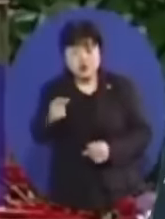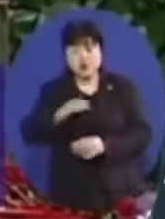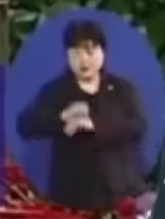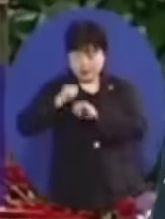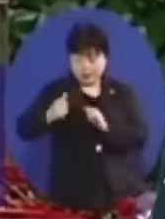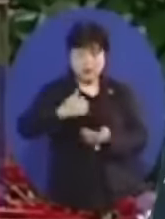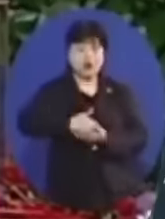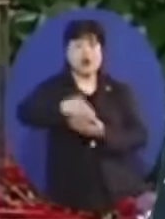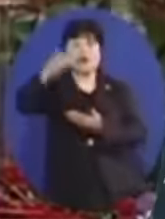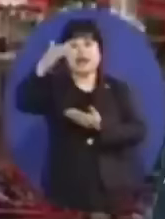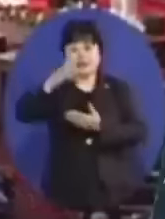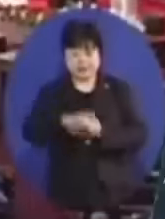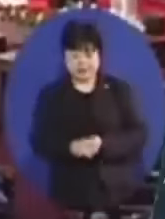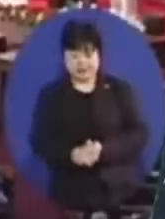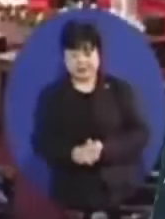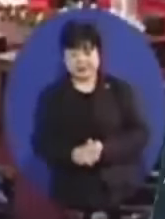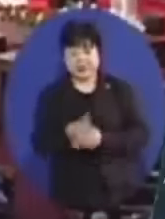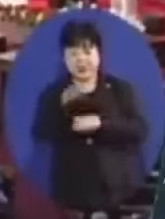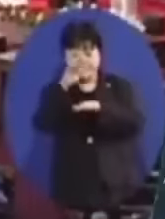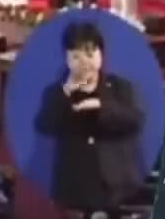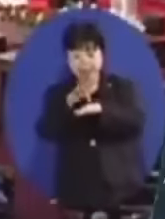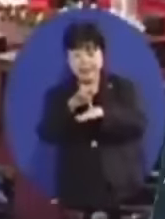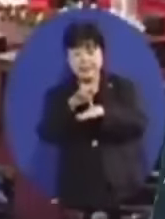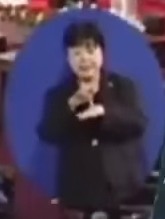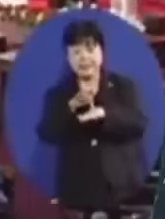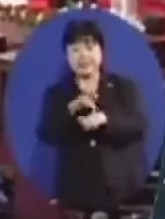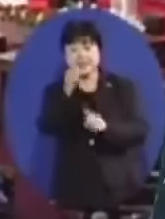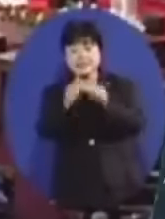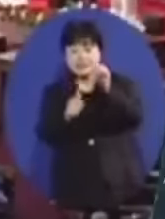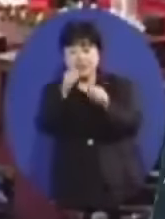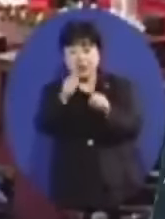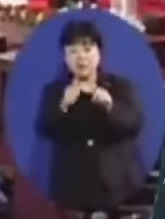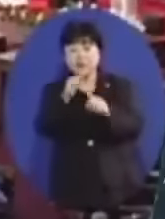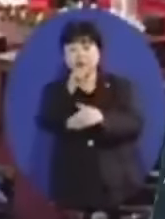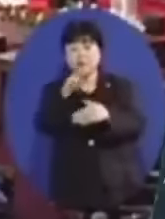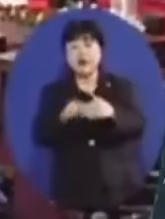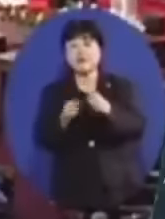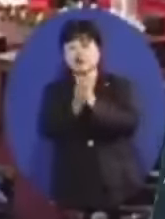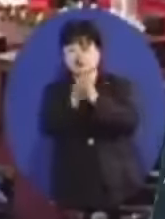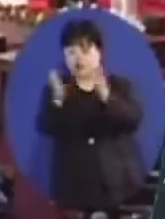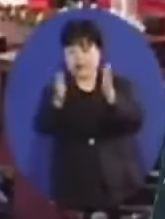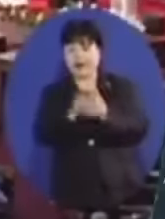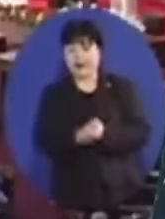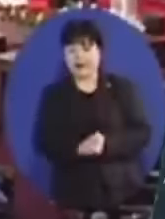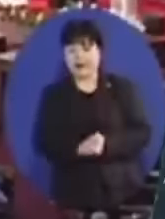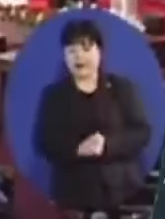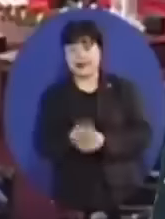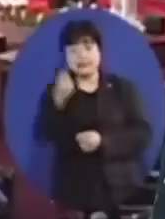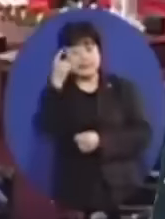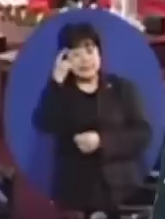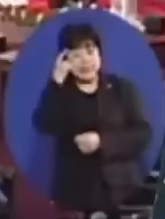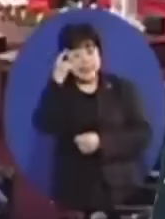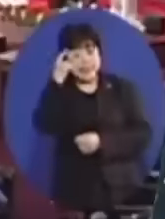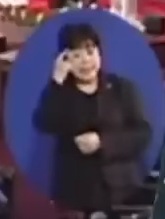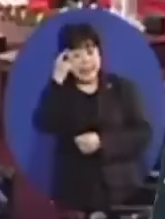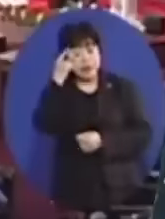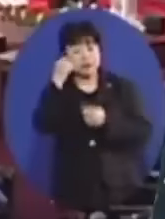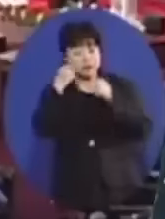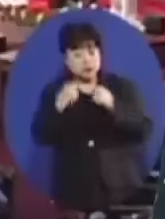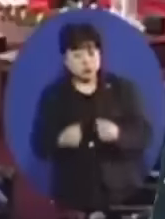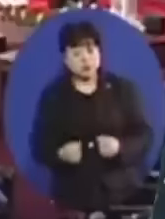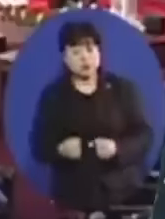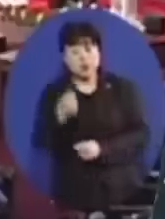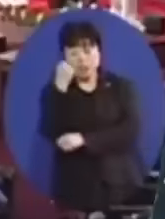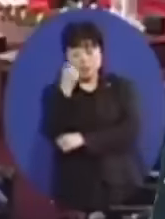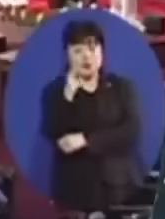대적하라. 마귀의 모든 시험도 우리 마음에서 출발하는 것입니다. 우리 생각이 우리 존재의